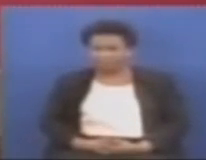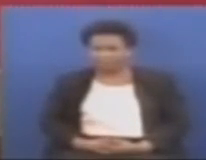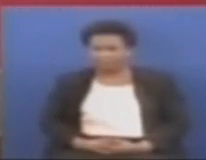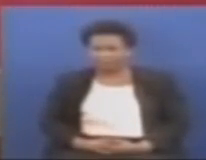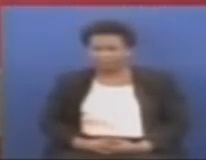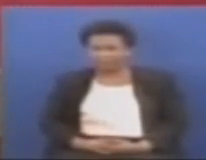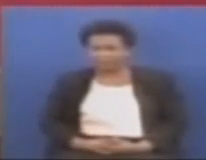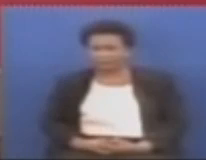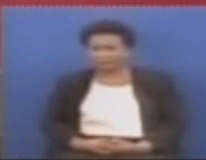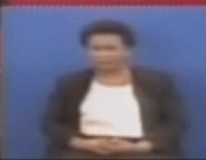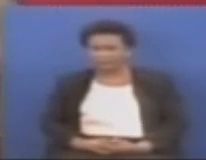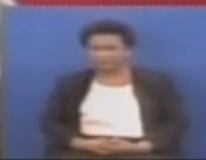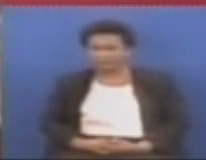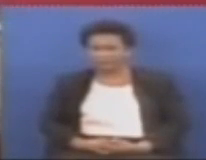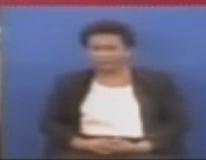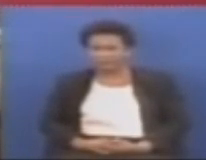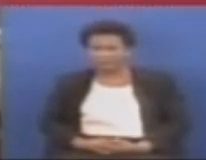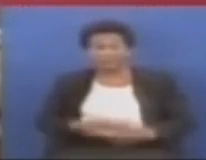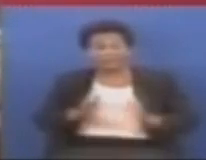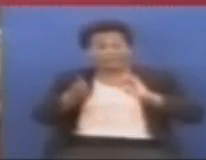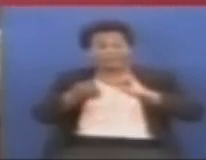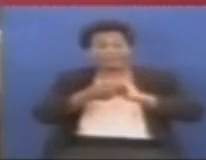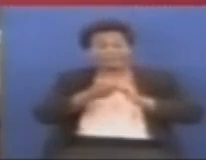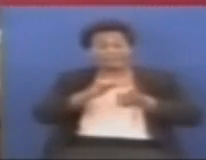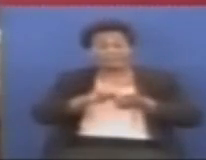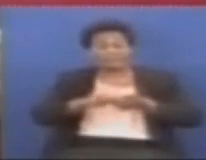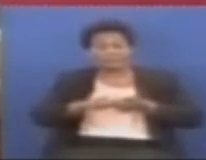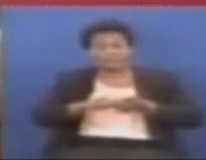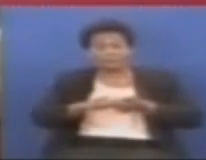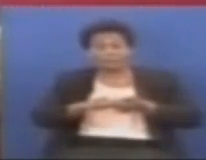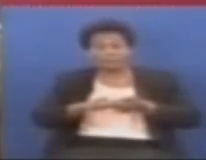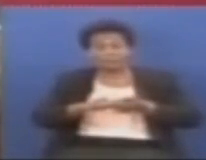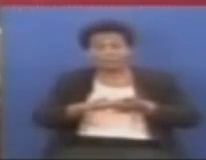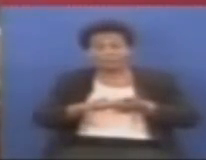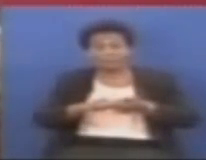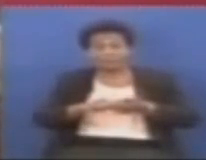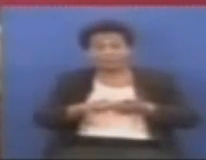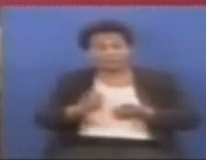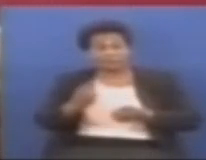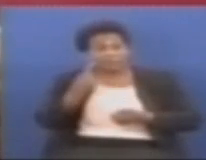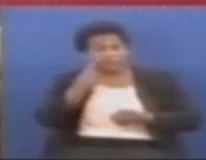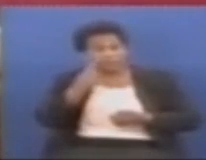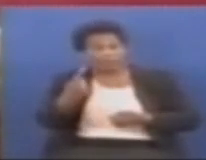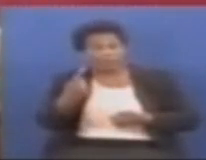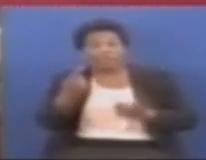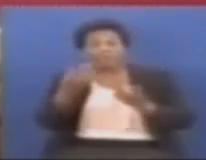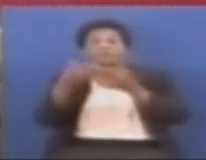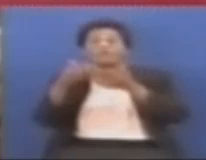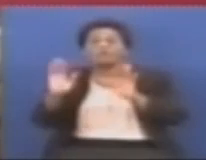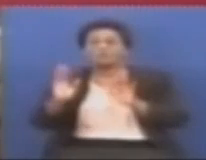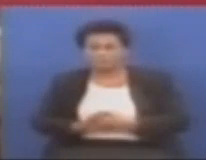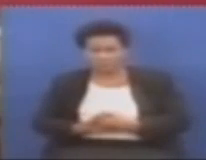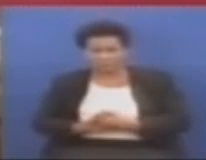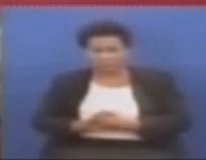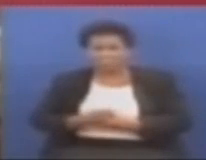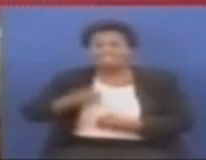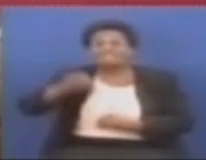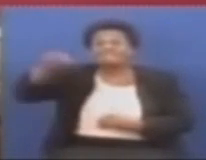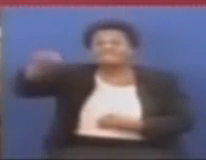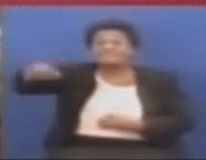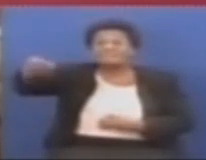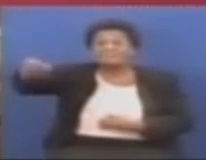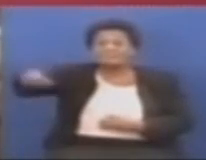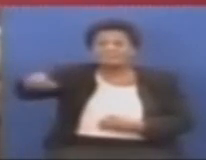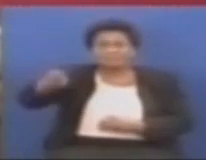mbili, baada ya muda anaweka mke mwingine ndani, kwa hiyo anakuwa si mgane tena. Lakini mjane anaendelea kuwa